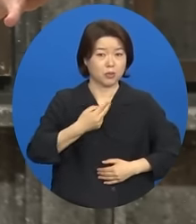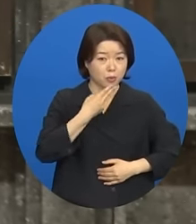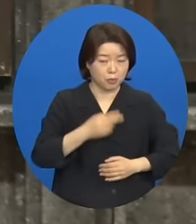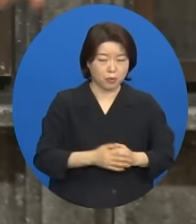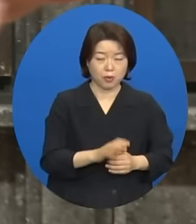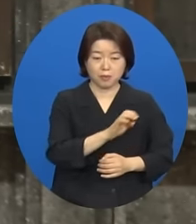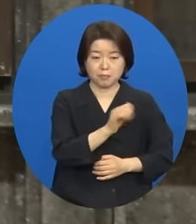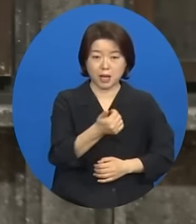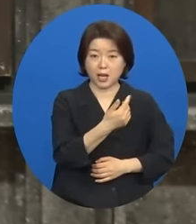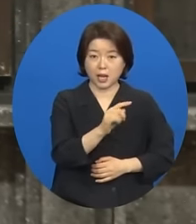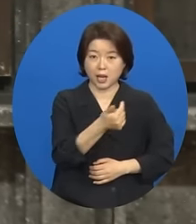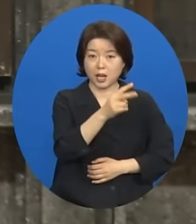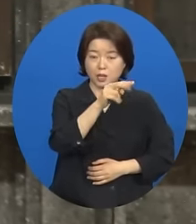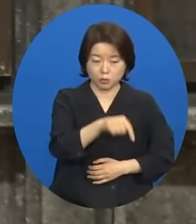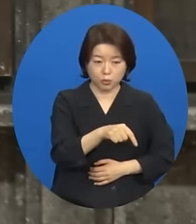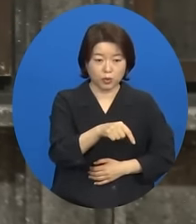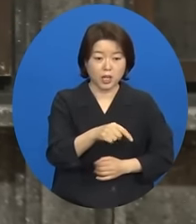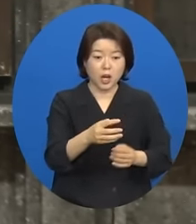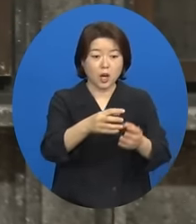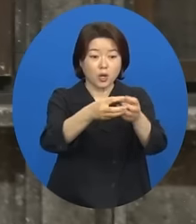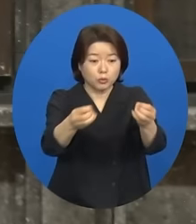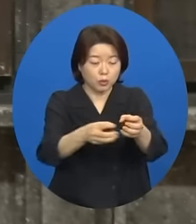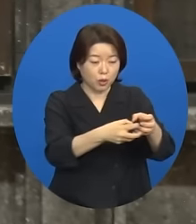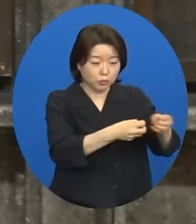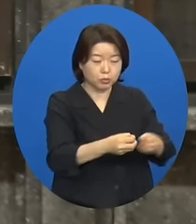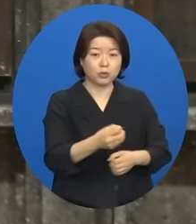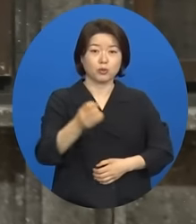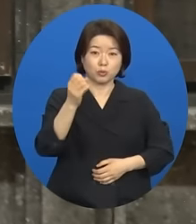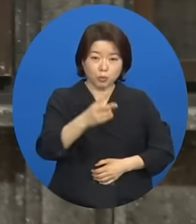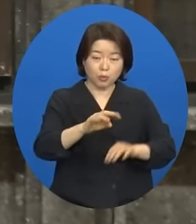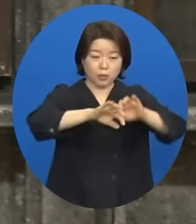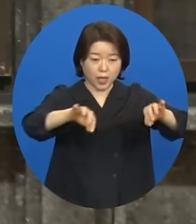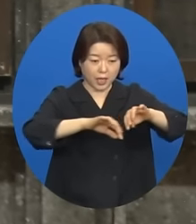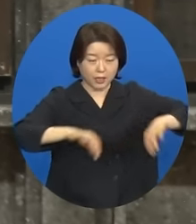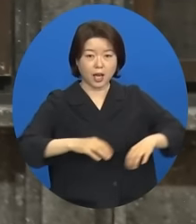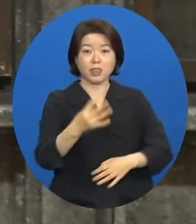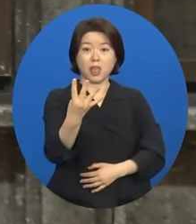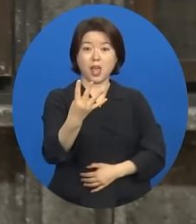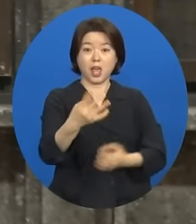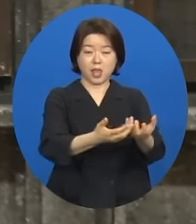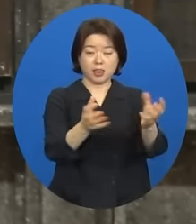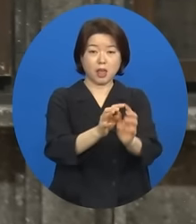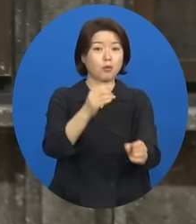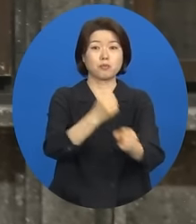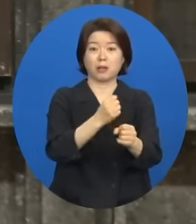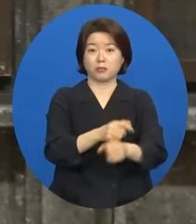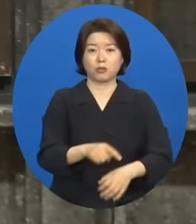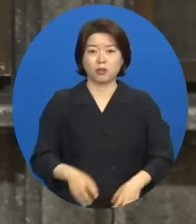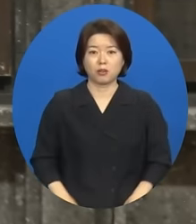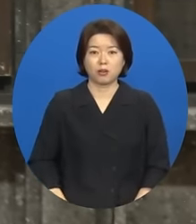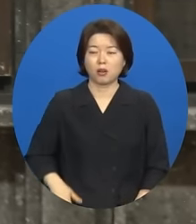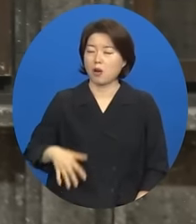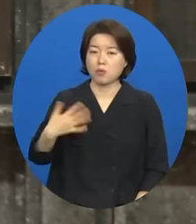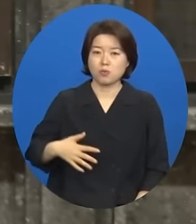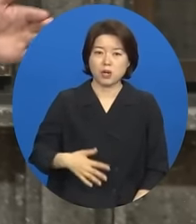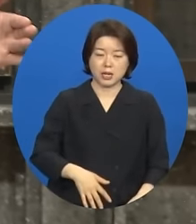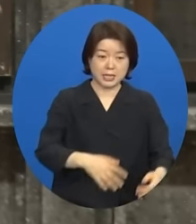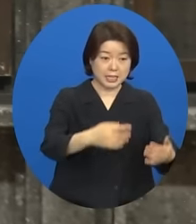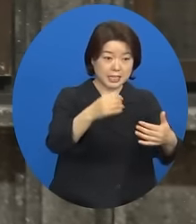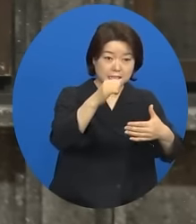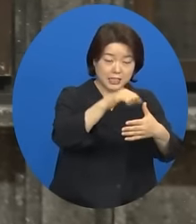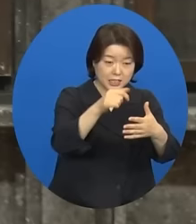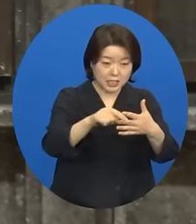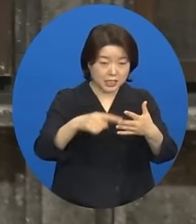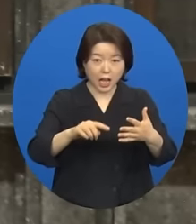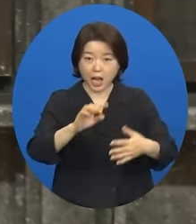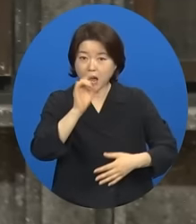그랬잖아요. 각각을 다시 또 두 대로 나누어서 네 대로 만듭니다. 야, 그래서 첫째도 안 되면 둘째고